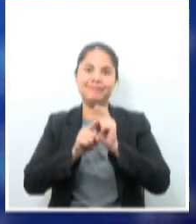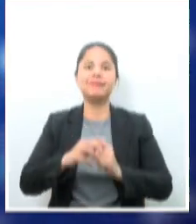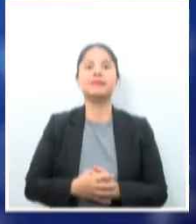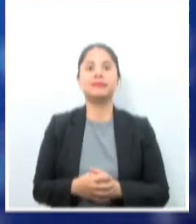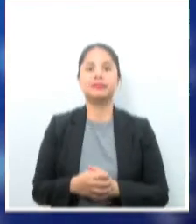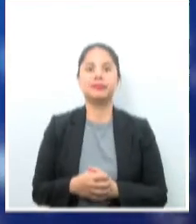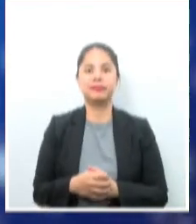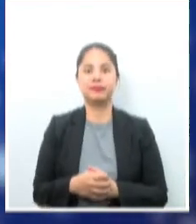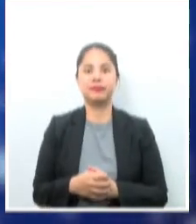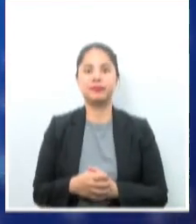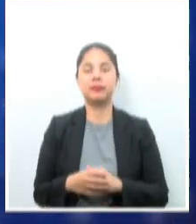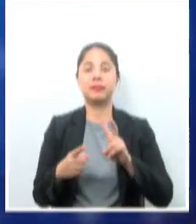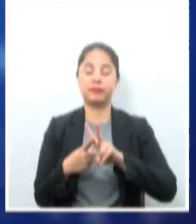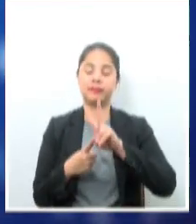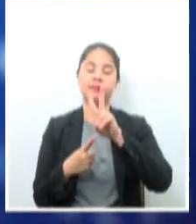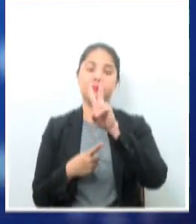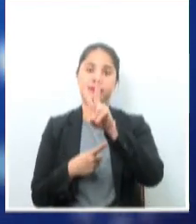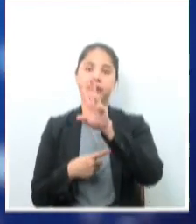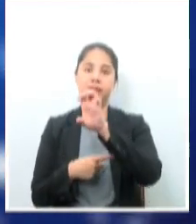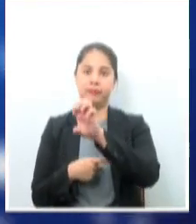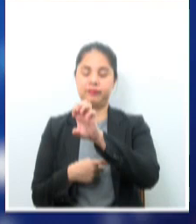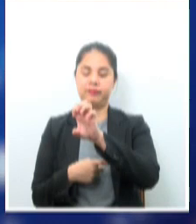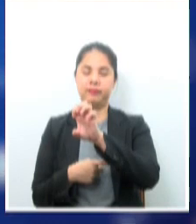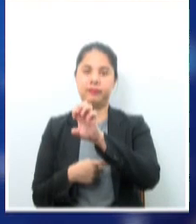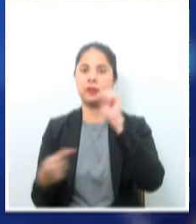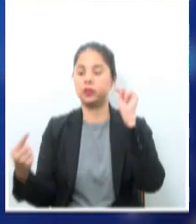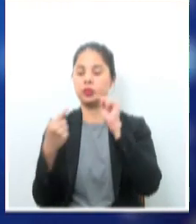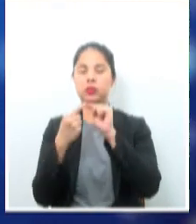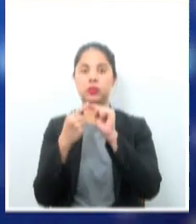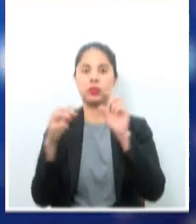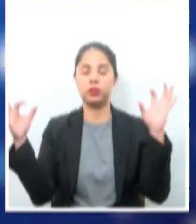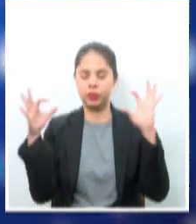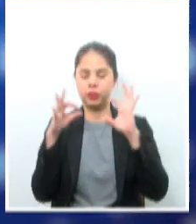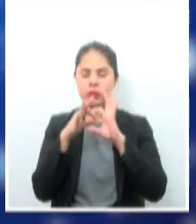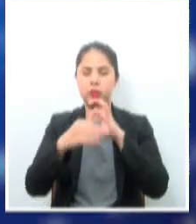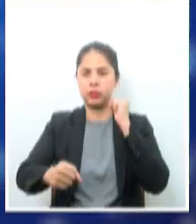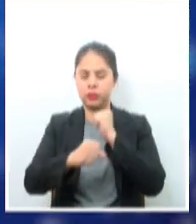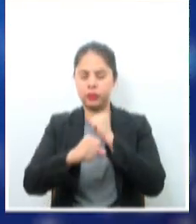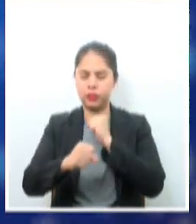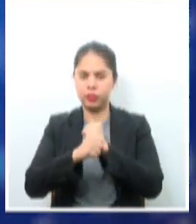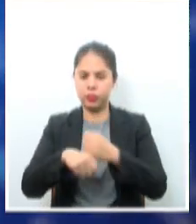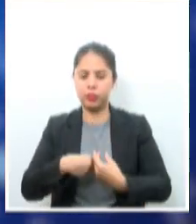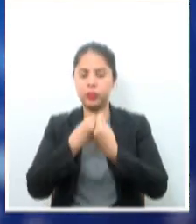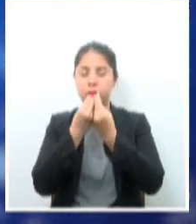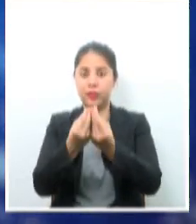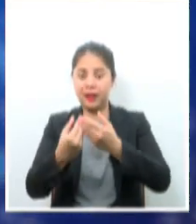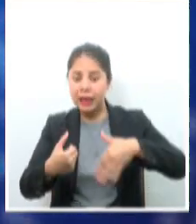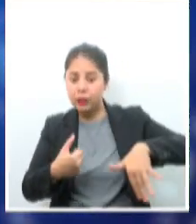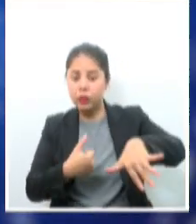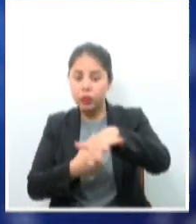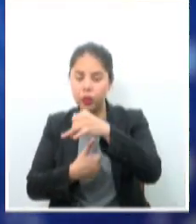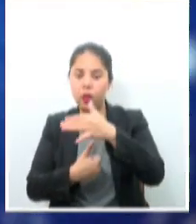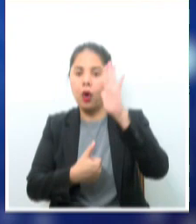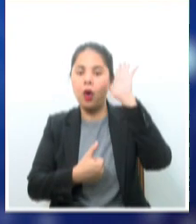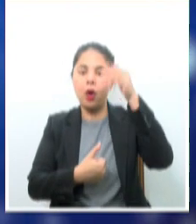านะคะจากนั้นค่ะก็จะนำไปสู่ E ที่2ค่ะที่เป็นเรื่องของการ explore ค่ะน้องๆก็จะได้รู้จักกับข้อมูลอาชีพ